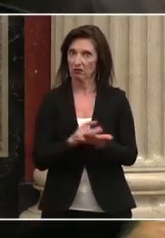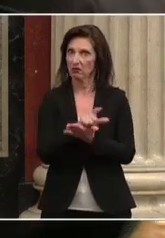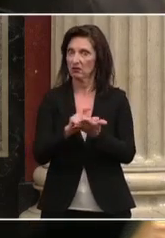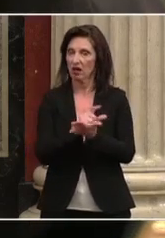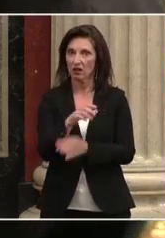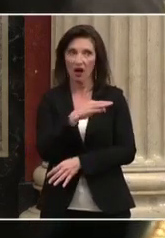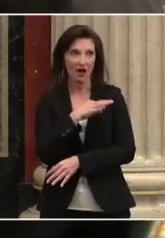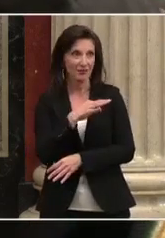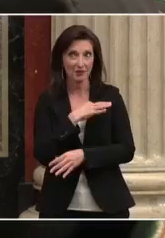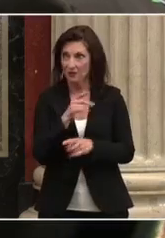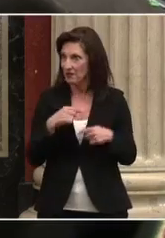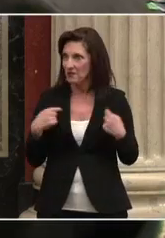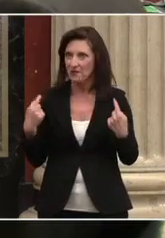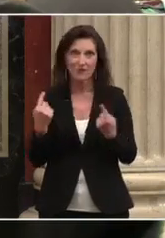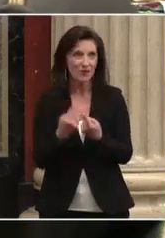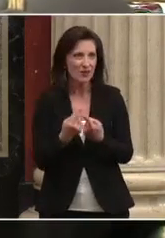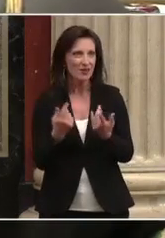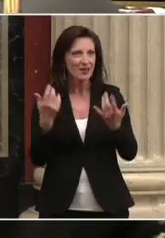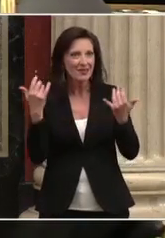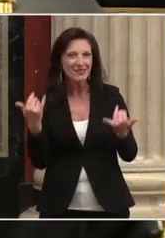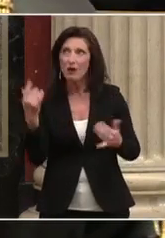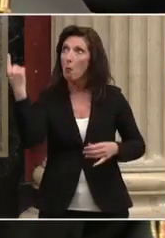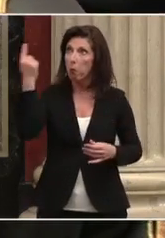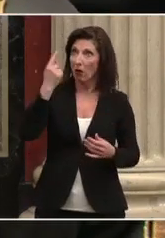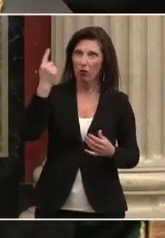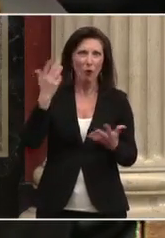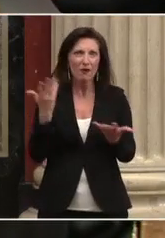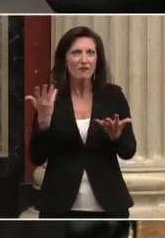Was machen wir gegen diese deutliche Bedrohung?